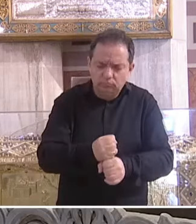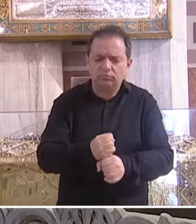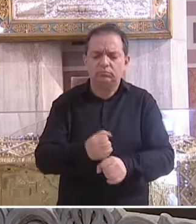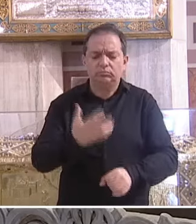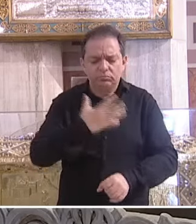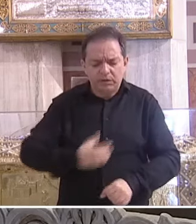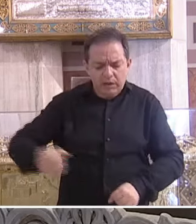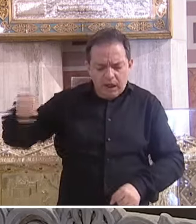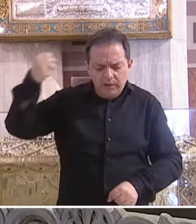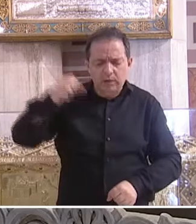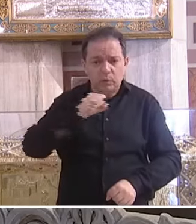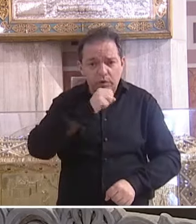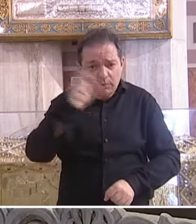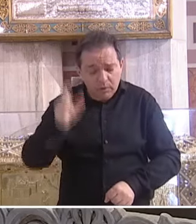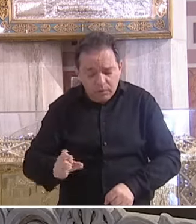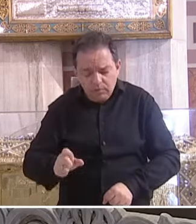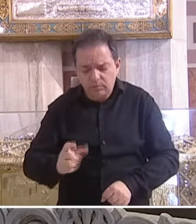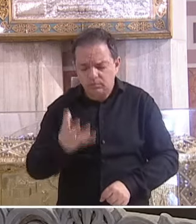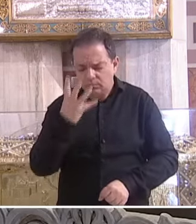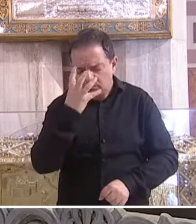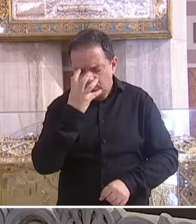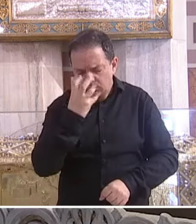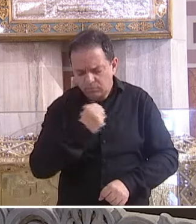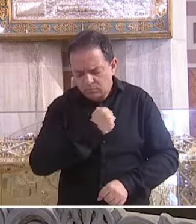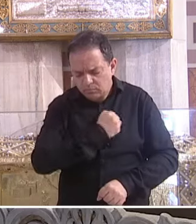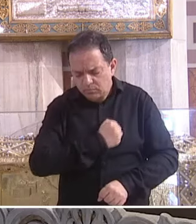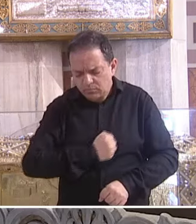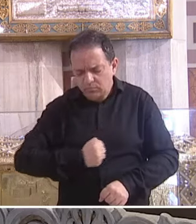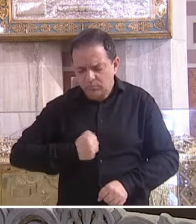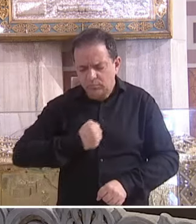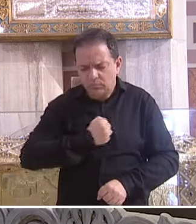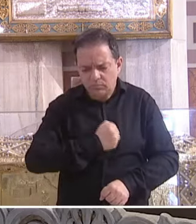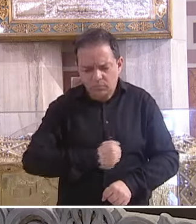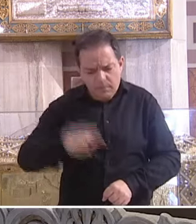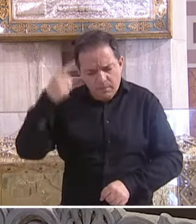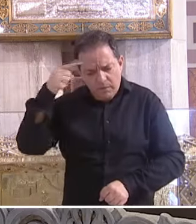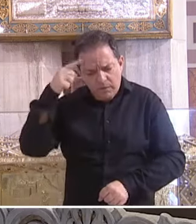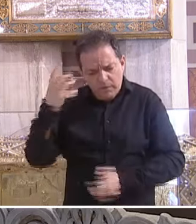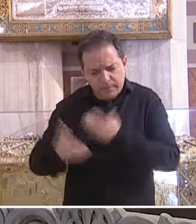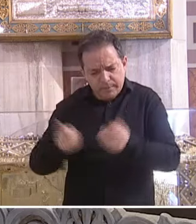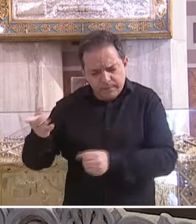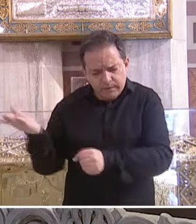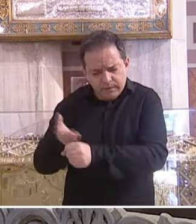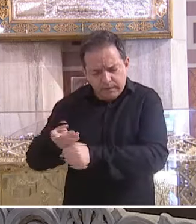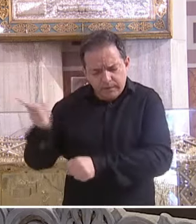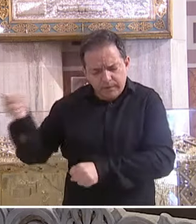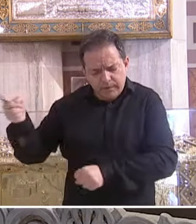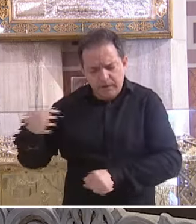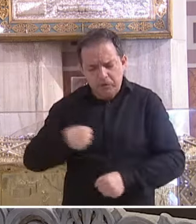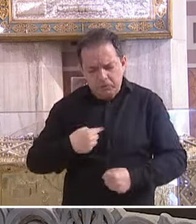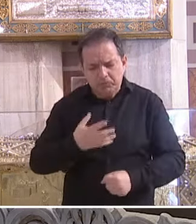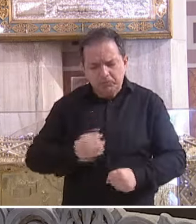πλήρης πικρίας, όπως επισημαίνει ο βιογράφος του. Τι ούτω τρόπος